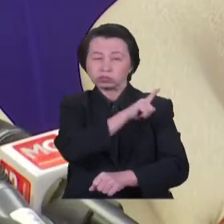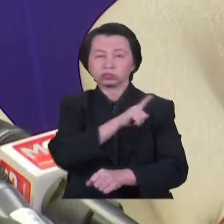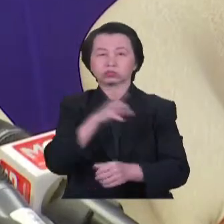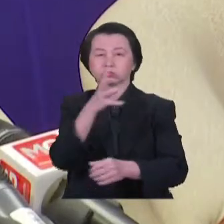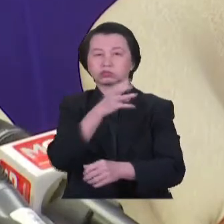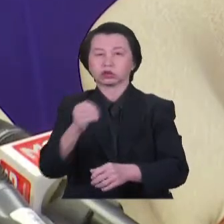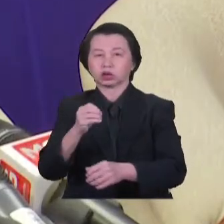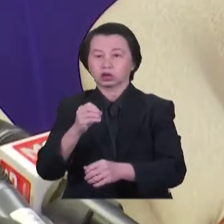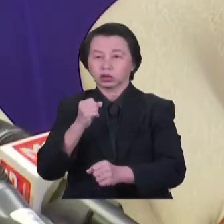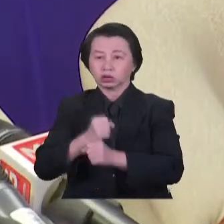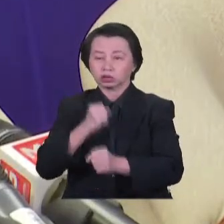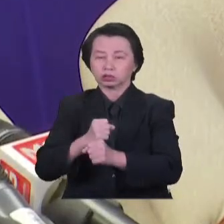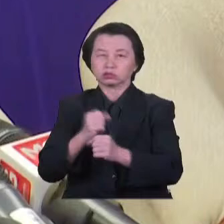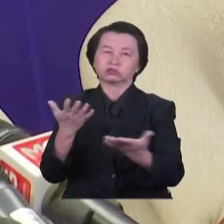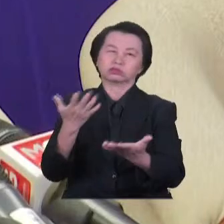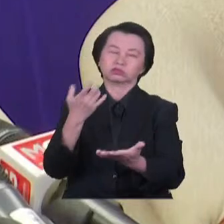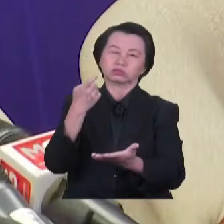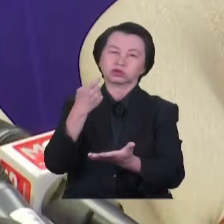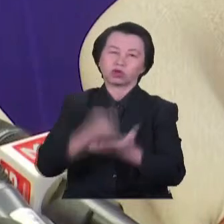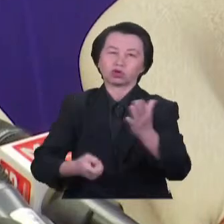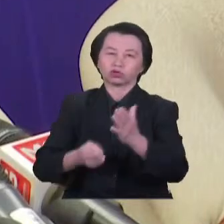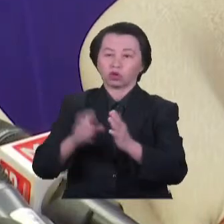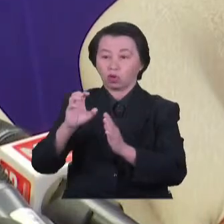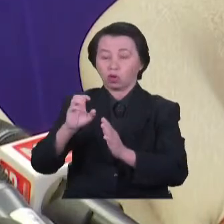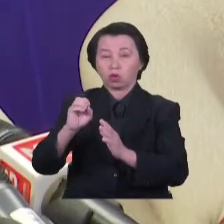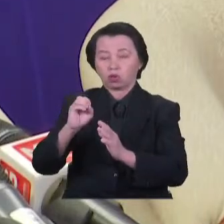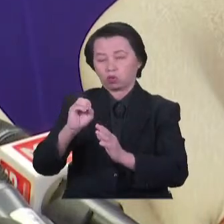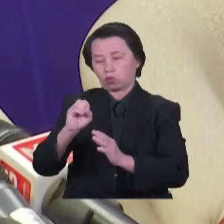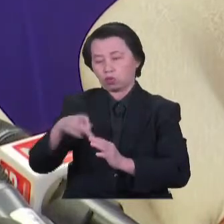operasi. Jadi ambil contoh